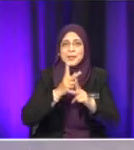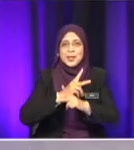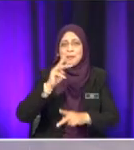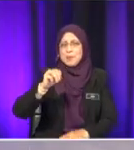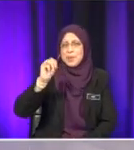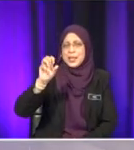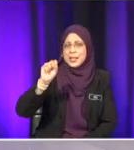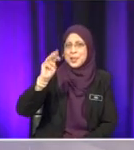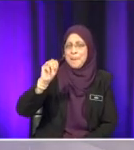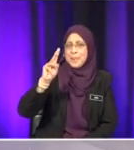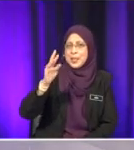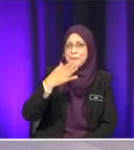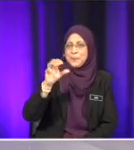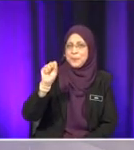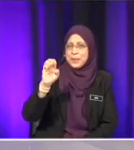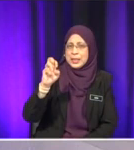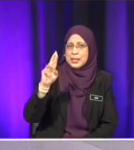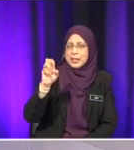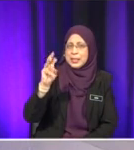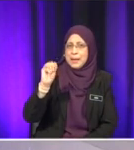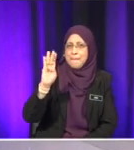kebangsaan serem Bandung